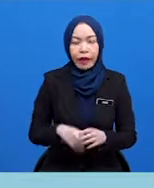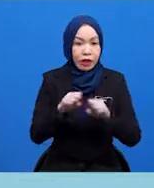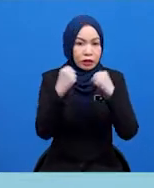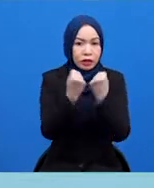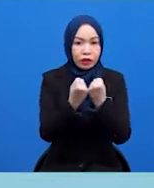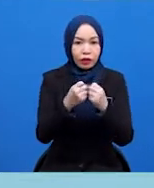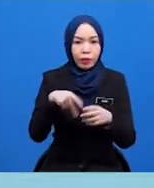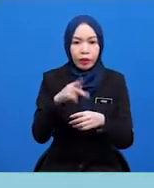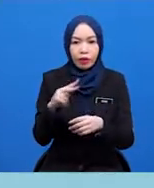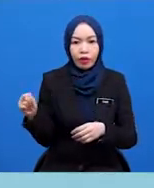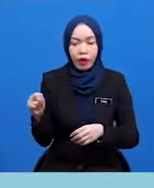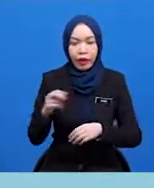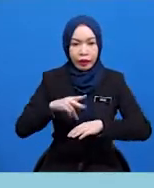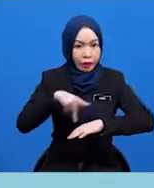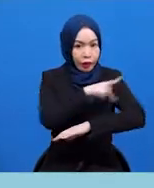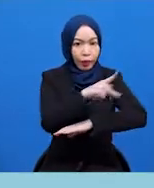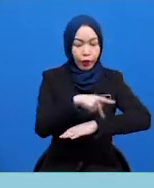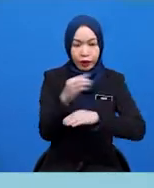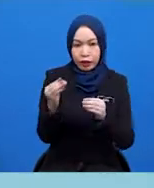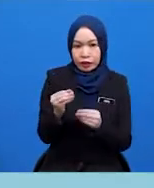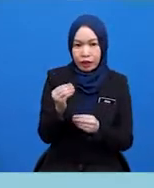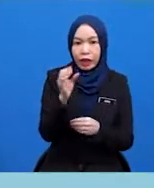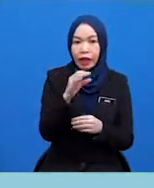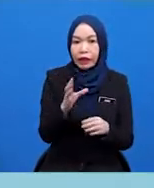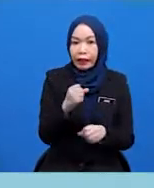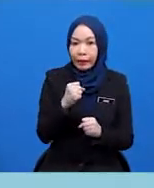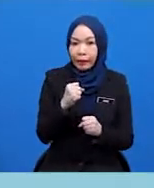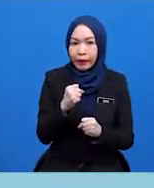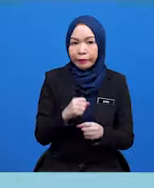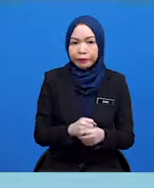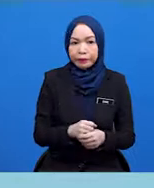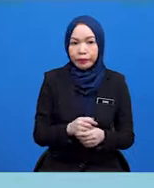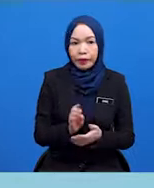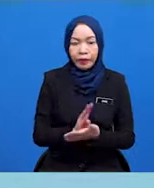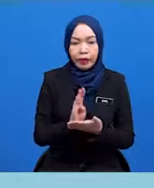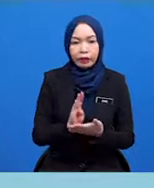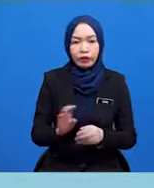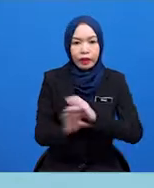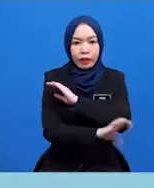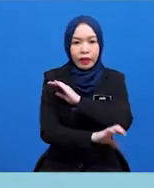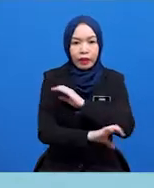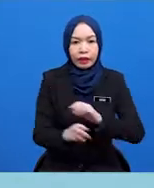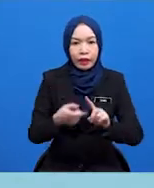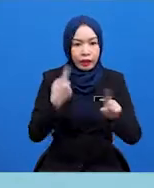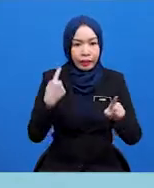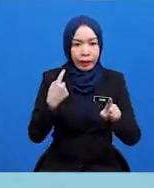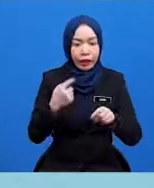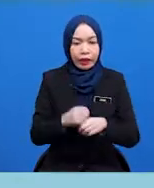dapat menyumbang kepada pendapatan negara melalui produk pertanian yang diekspor ke luar